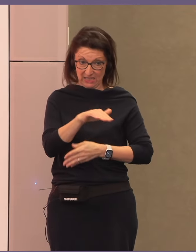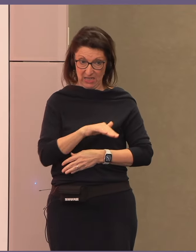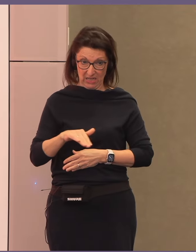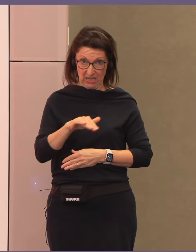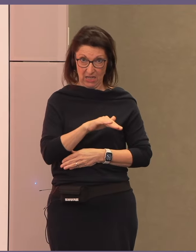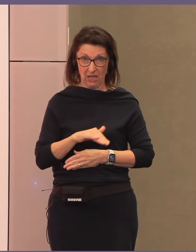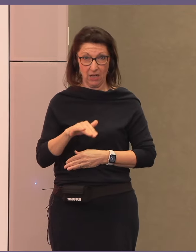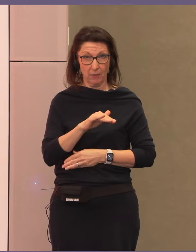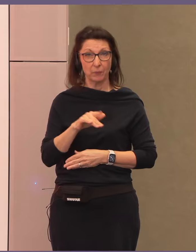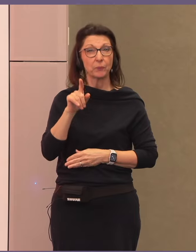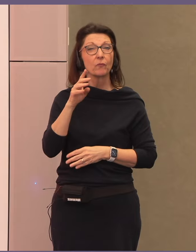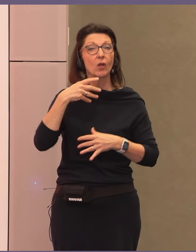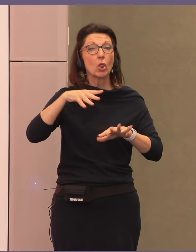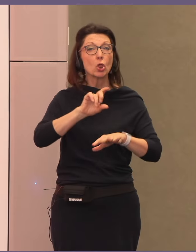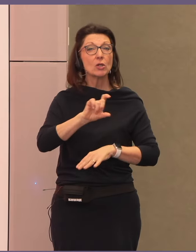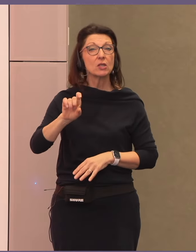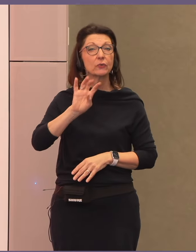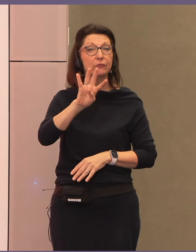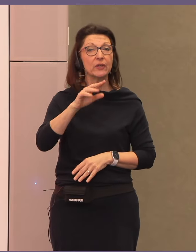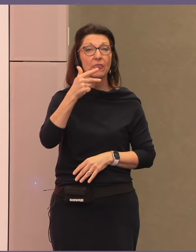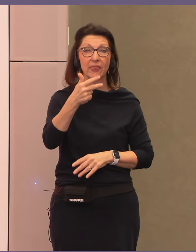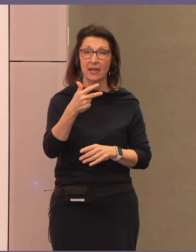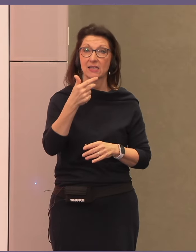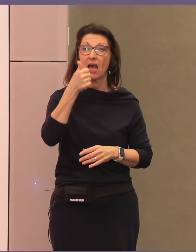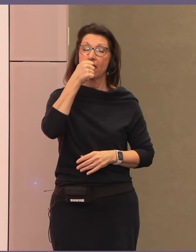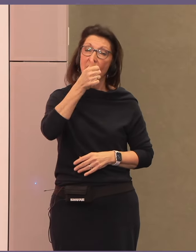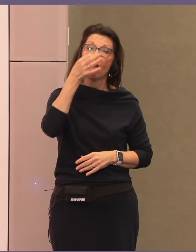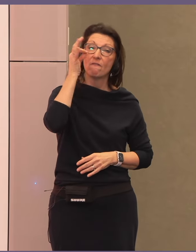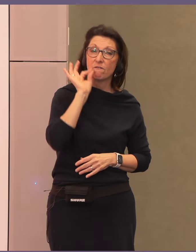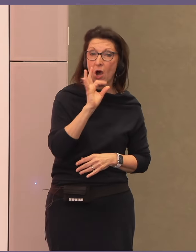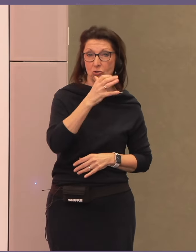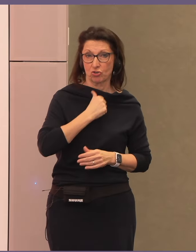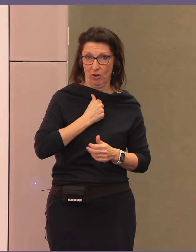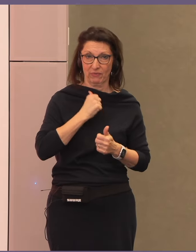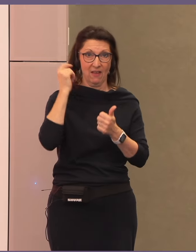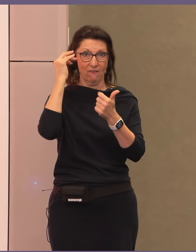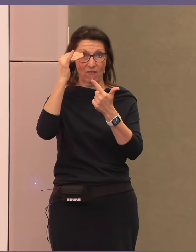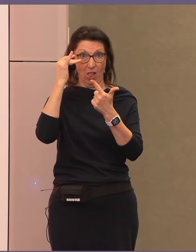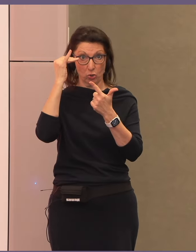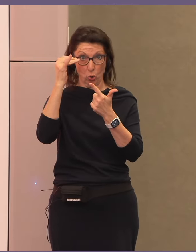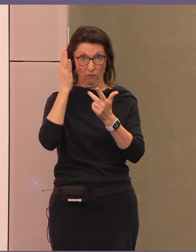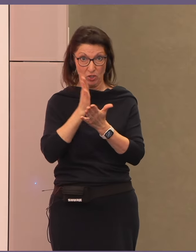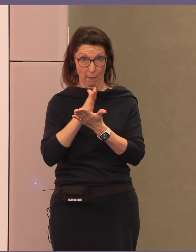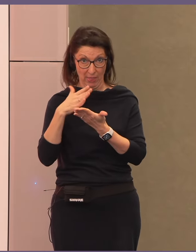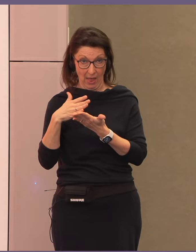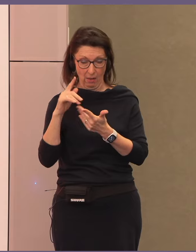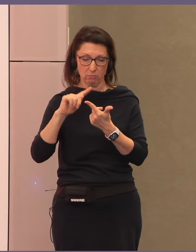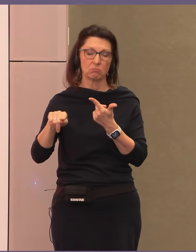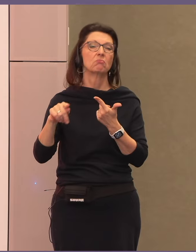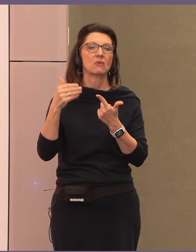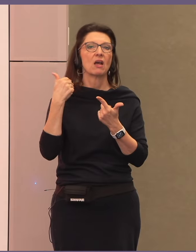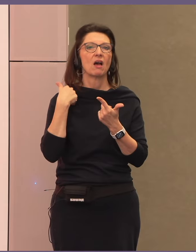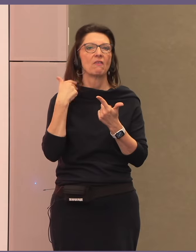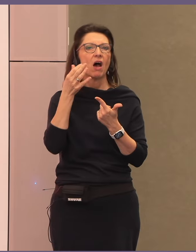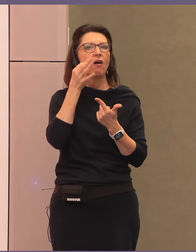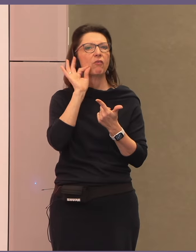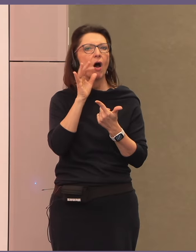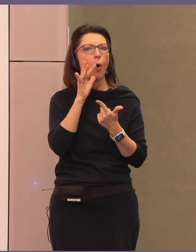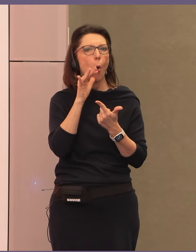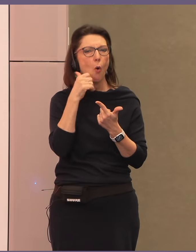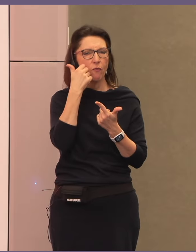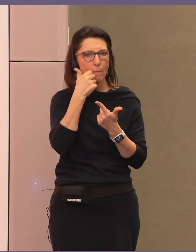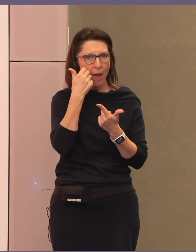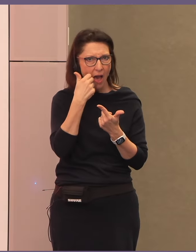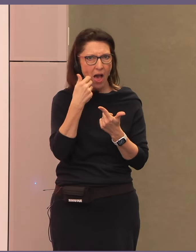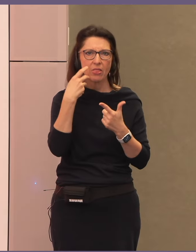-Ostenitz 1934 die Lehrberechtigung für Histologie. An der Philosophischen Fakultät konnten sich Elise Hoffmann 1935